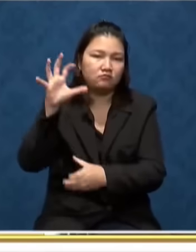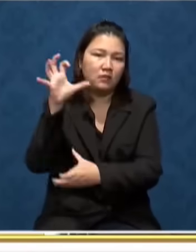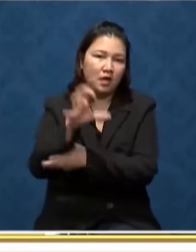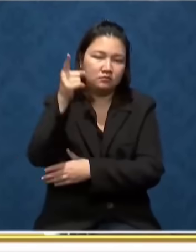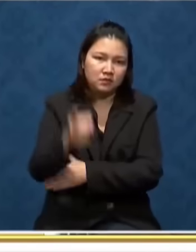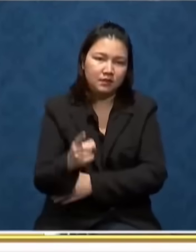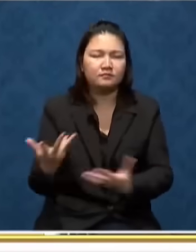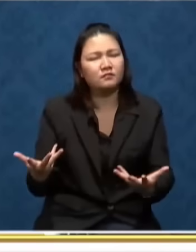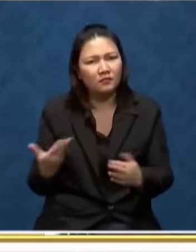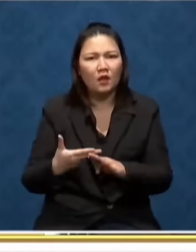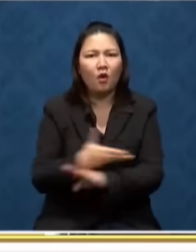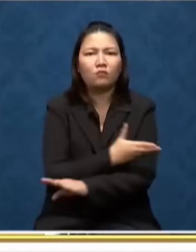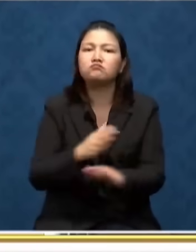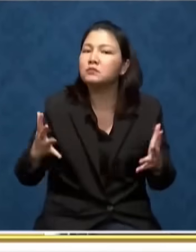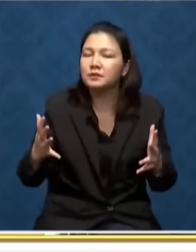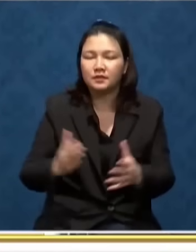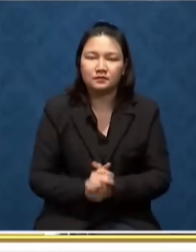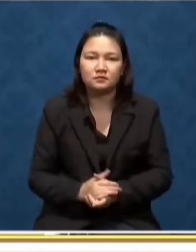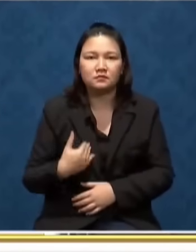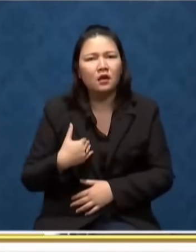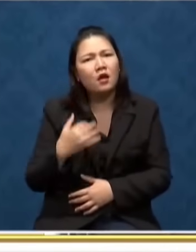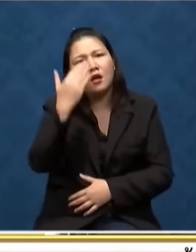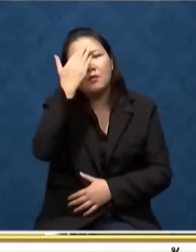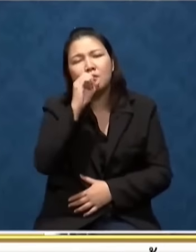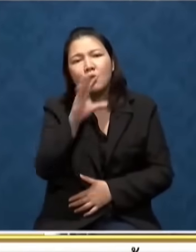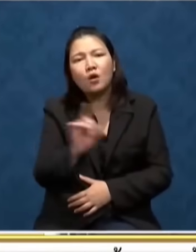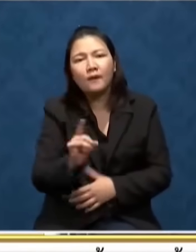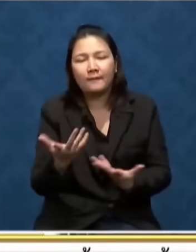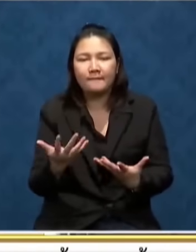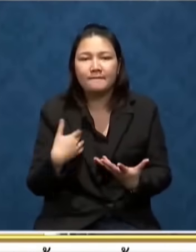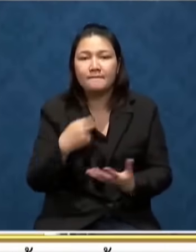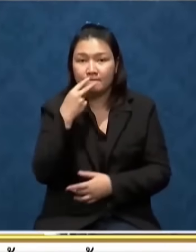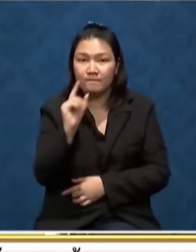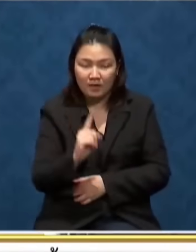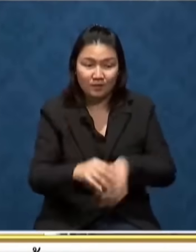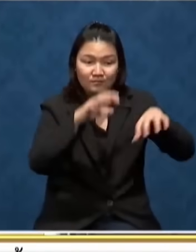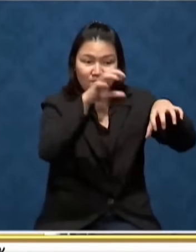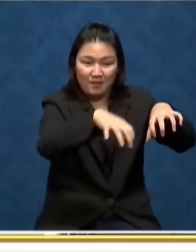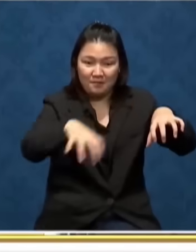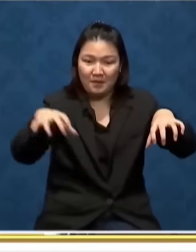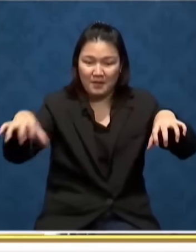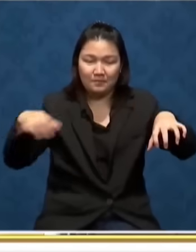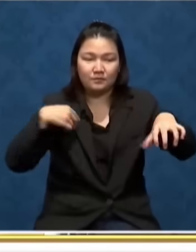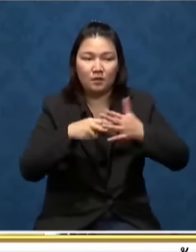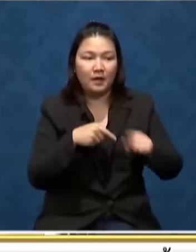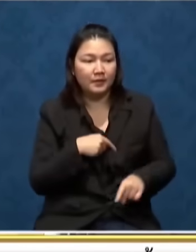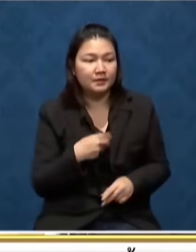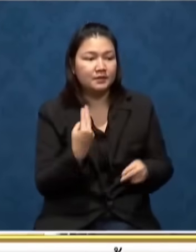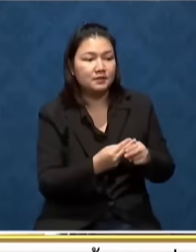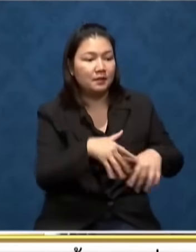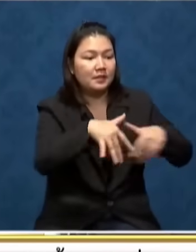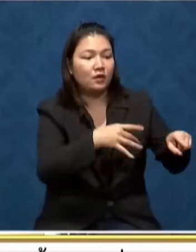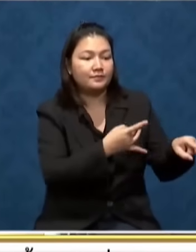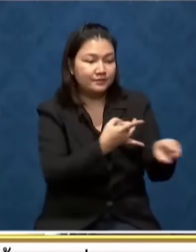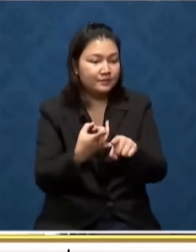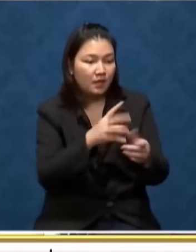เหตุผลที่เขาร่ำลือกันไม่ใช่เพราะอะไรครับท่านประธานเขาบอกว่าเพียงเพราะว่าบางหน่วยงานที่มีพฤติกรรมคุกคามข้อมูลส่วนบุคคลของ